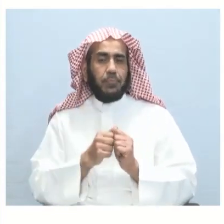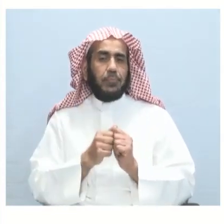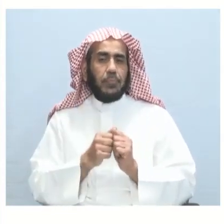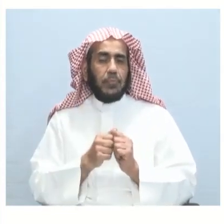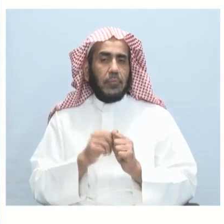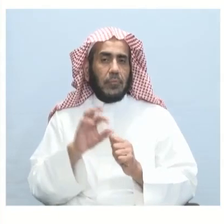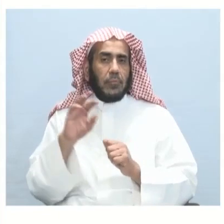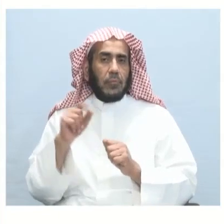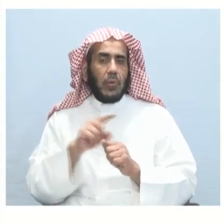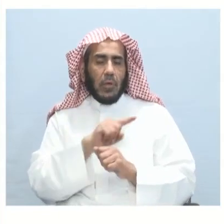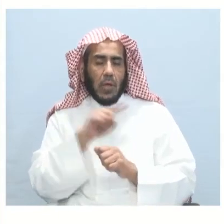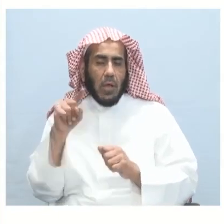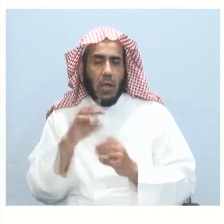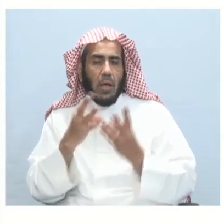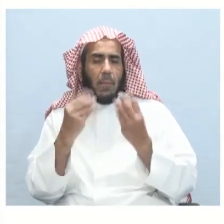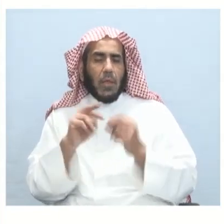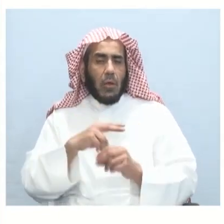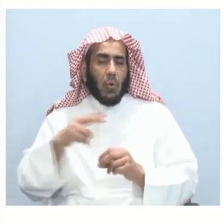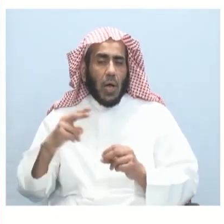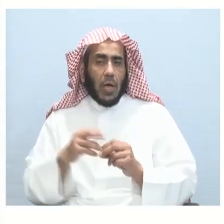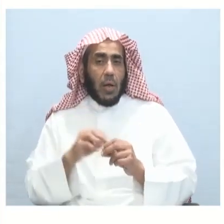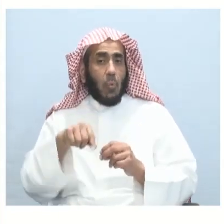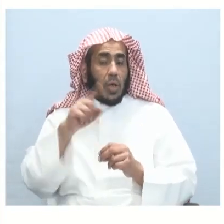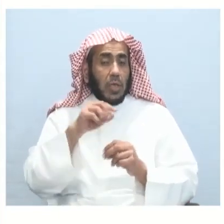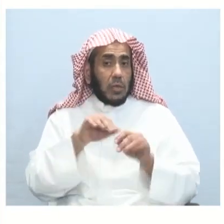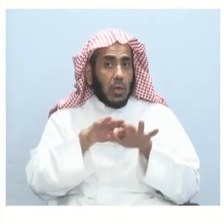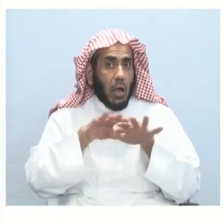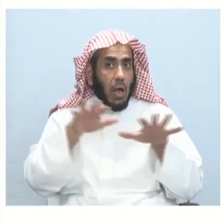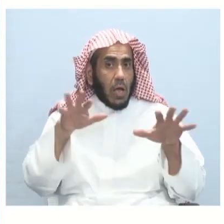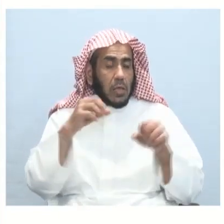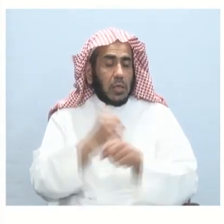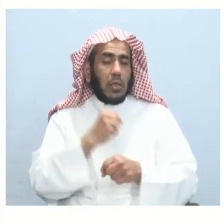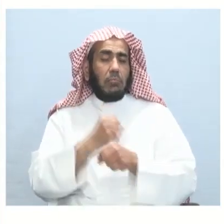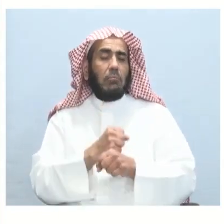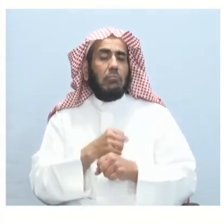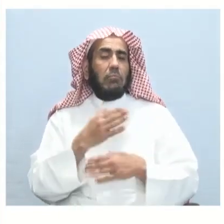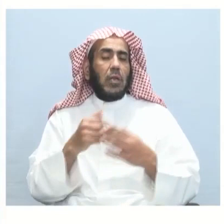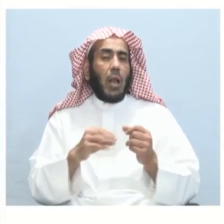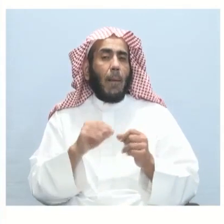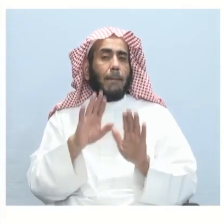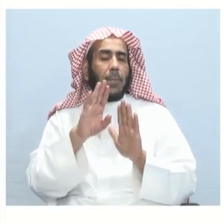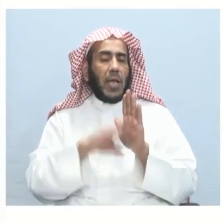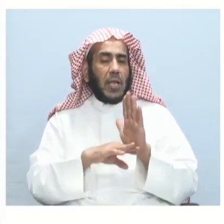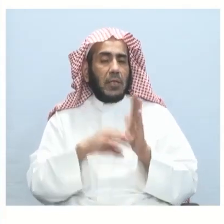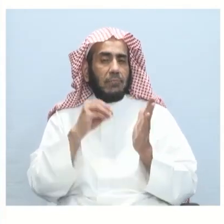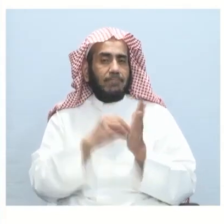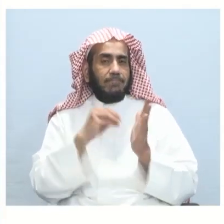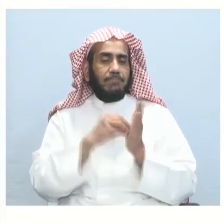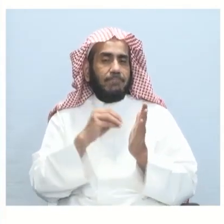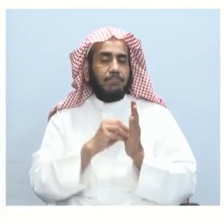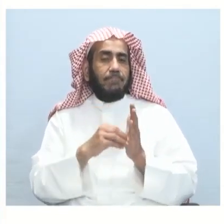ريكومان تشارت بعض انواع المخططات الشائعه الاستخدام بناء على البيانات الموجوده في